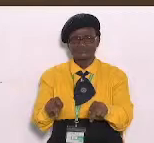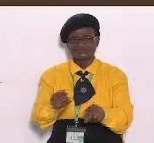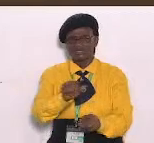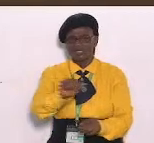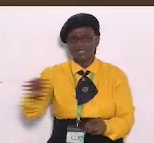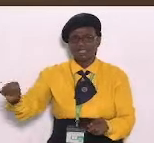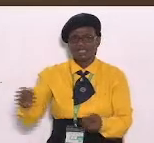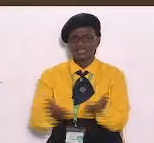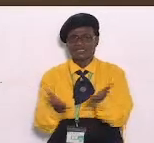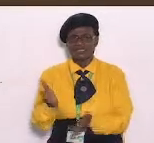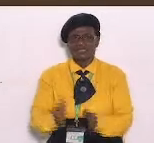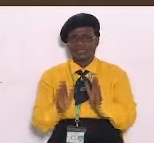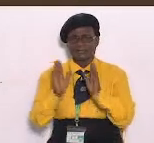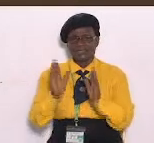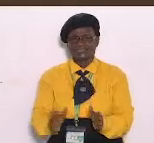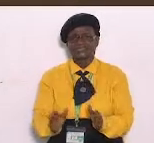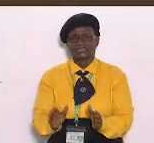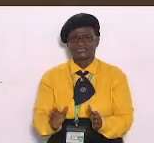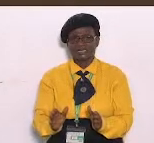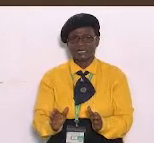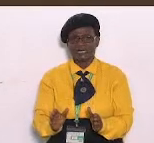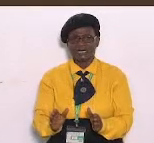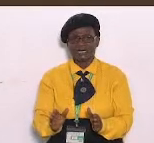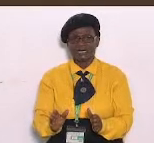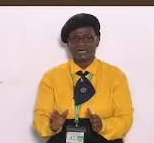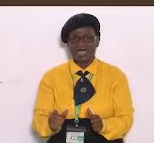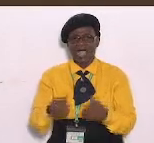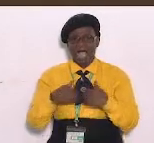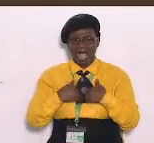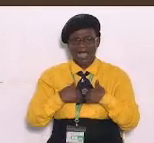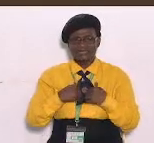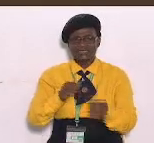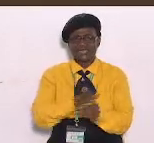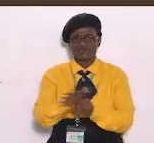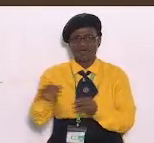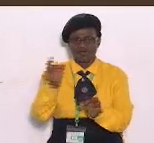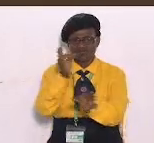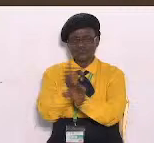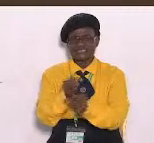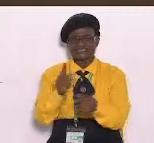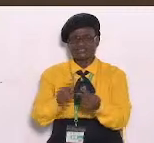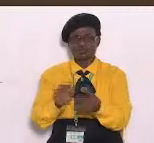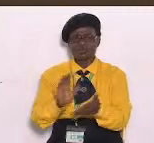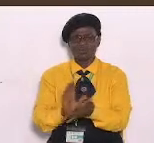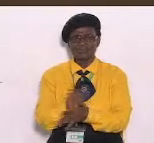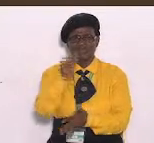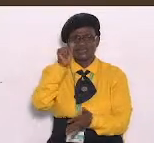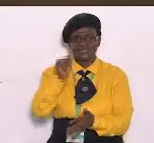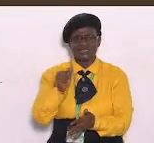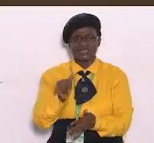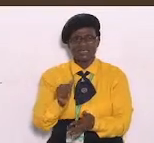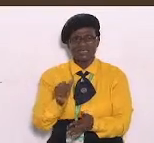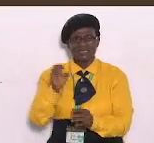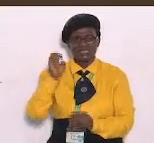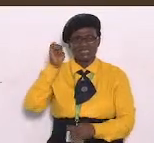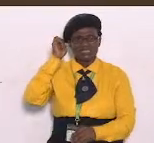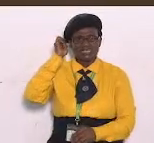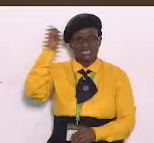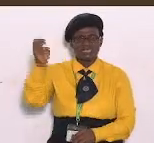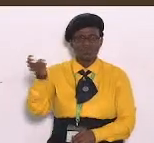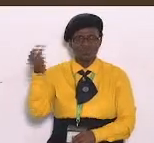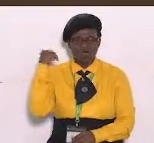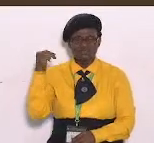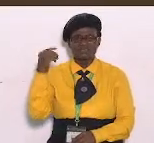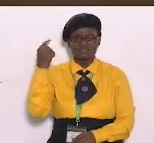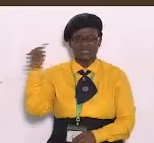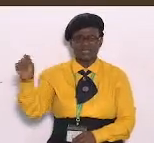seulement un messager dans dans un bureau avait cette foi là